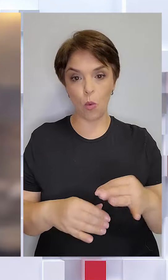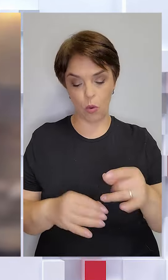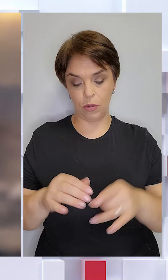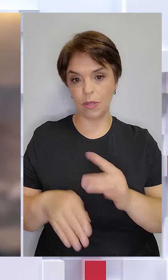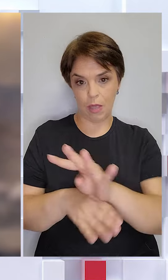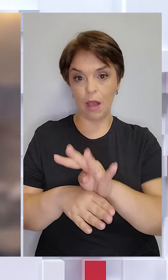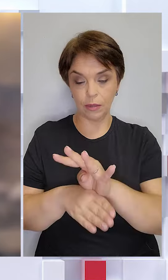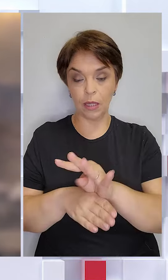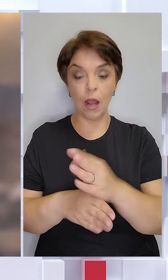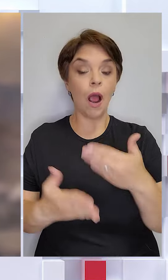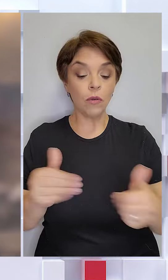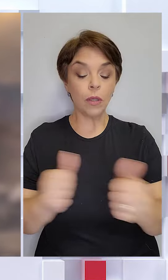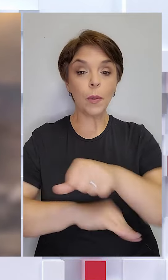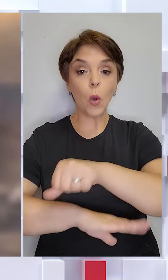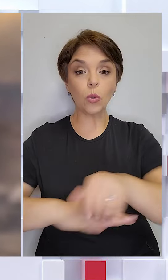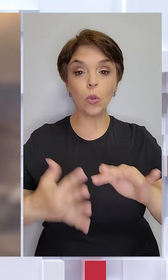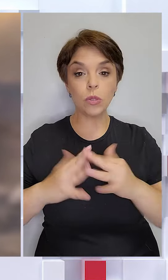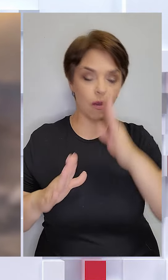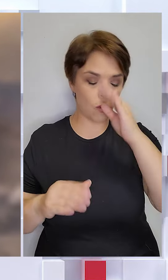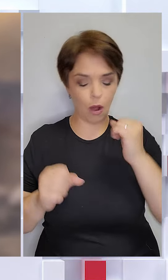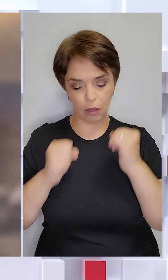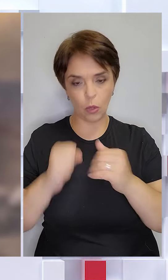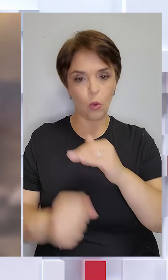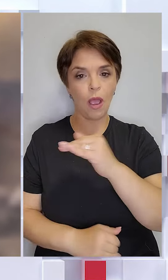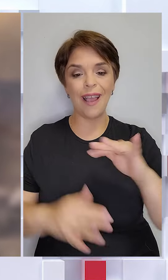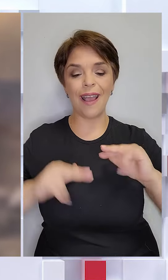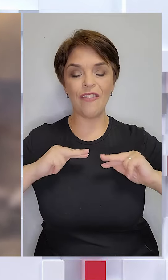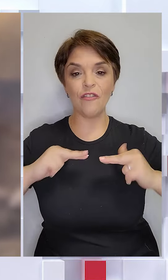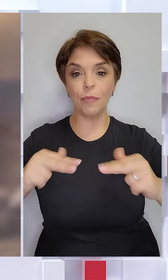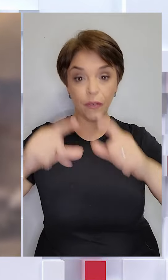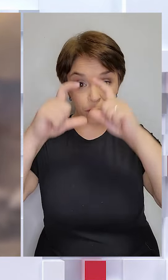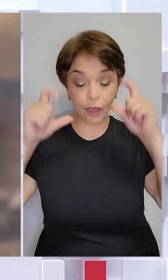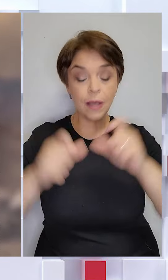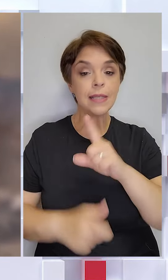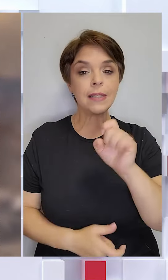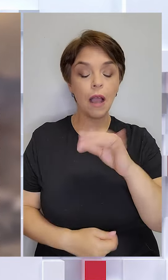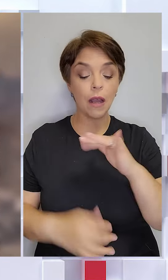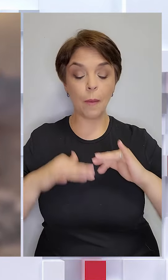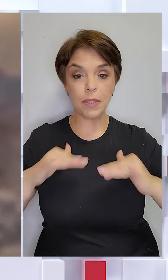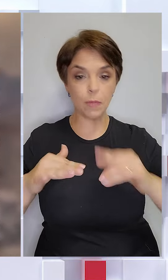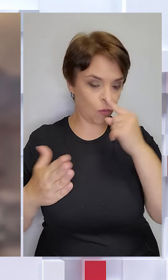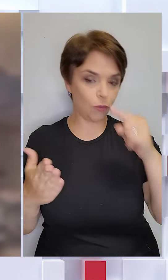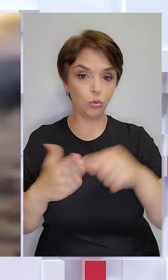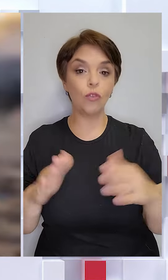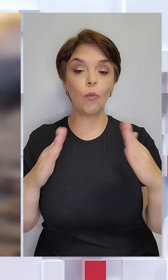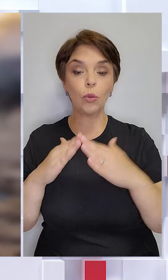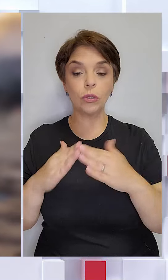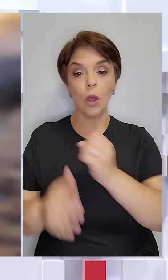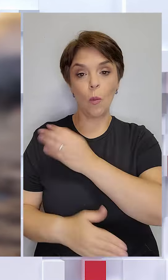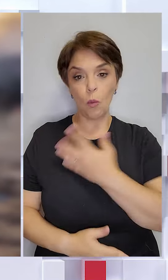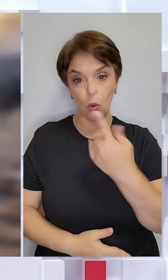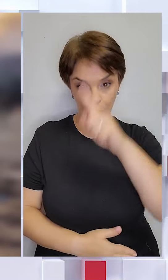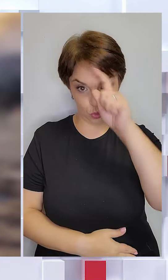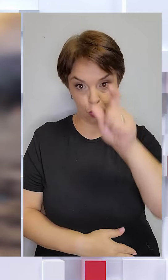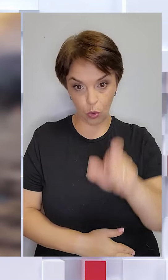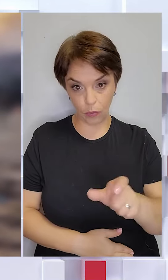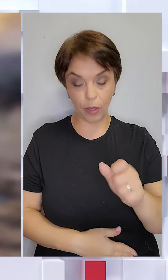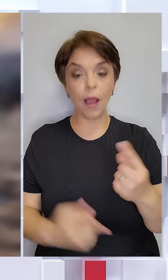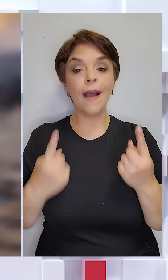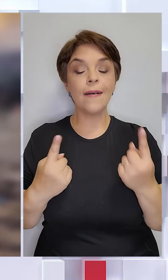з артилерії. А от прикордонні села ворог атакує FPV-дронами. У Захарівці безпілотник влучив в будинок, поранив чоловіка.